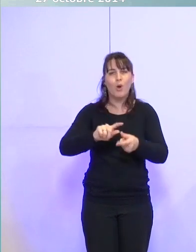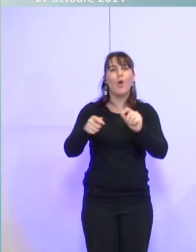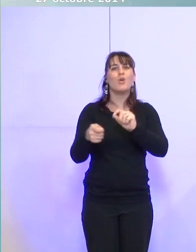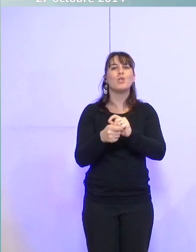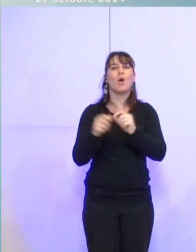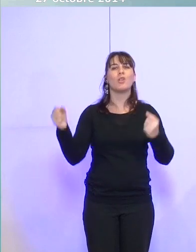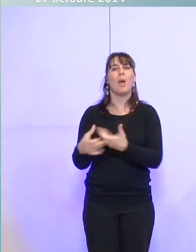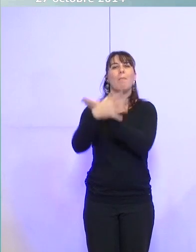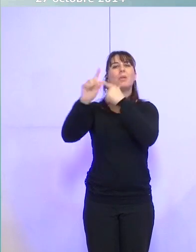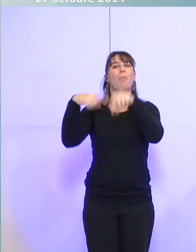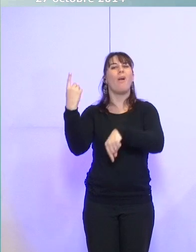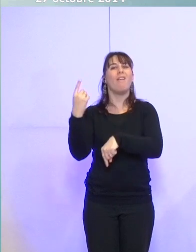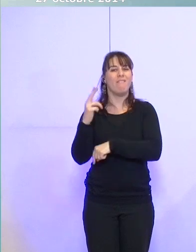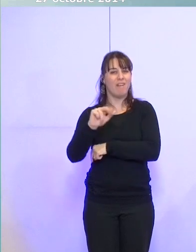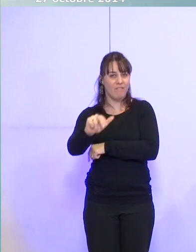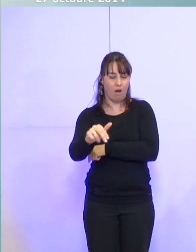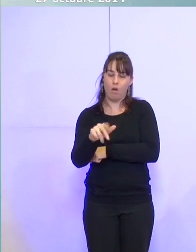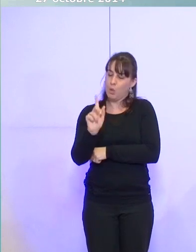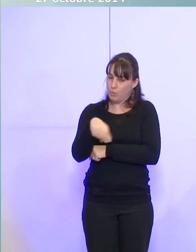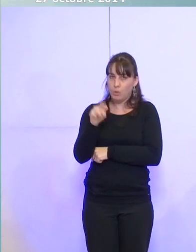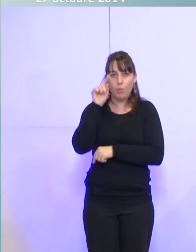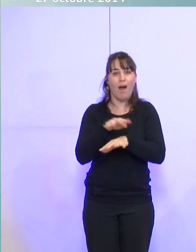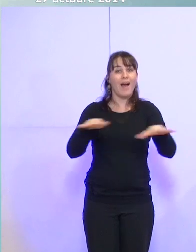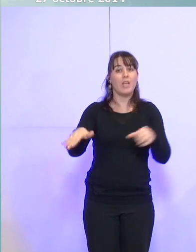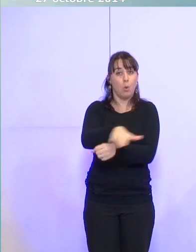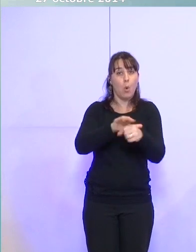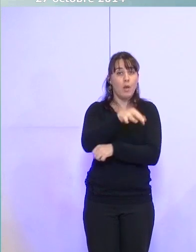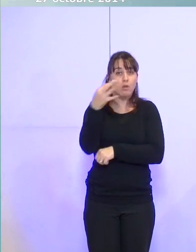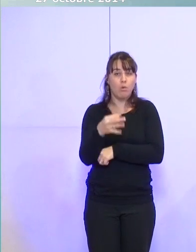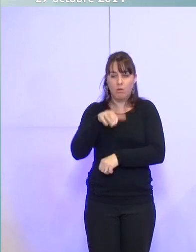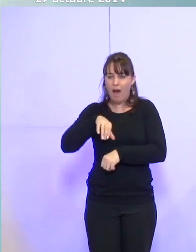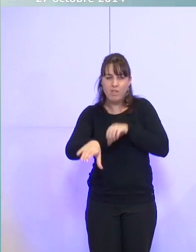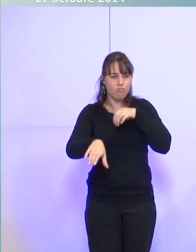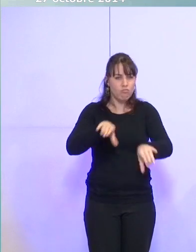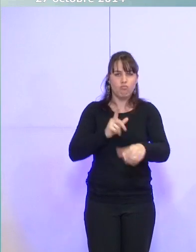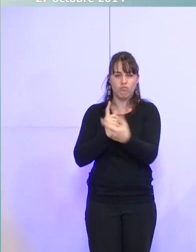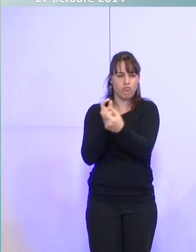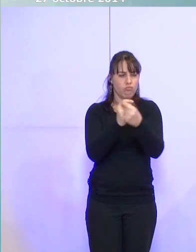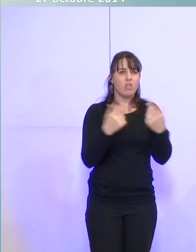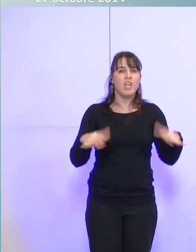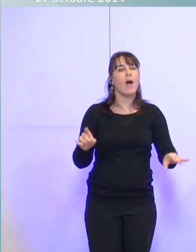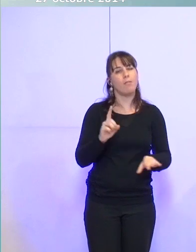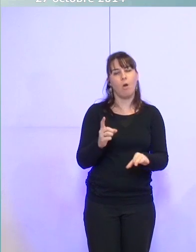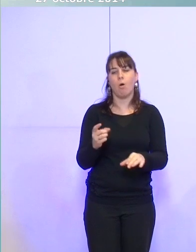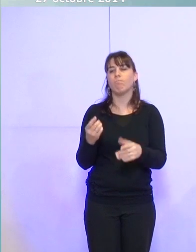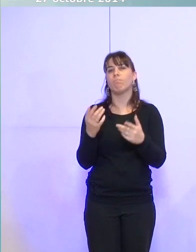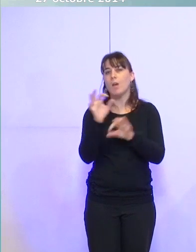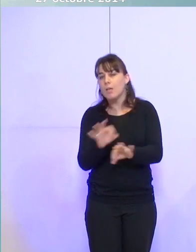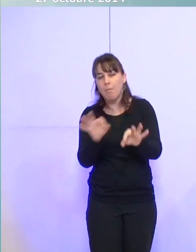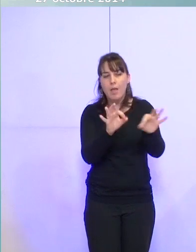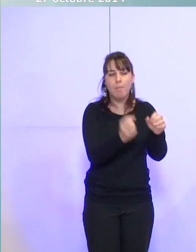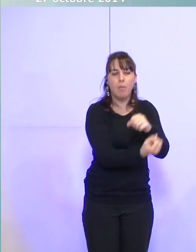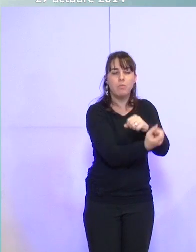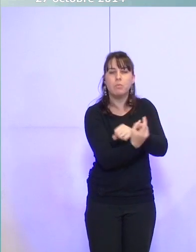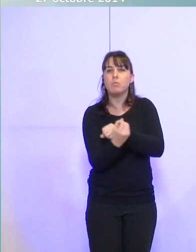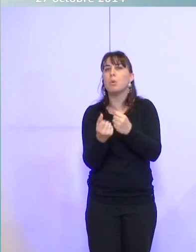l'espace métropolitaine, car tous les réseaux n'ont pas fait l'objet d'investissements aussi développés que celui d'un réseau de la régie des eaux de